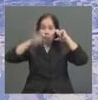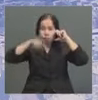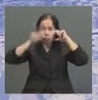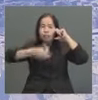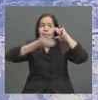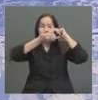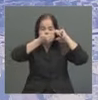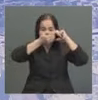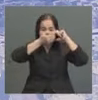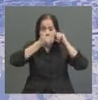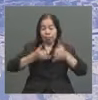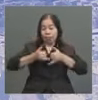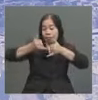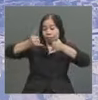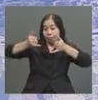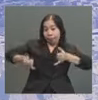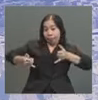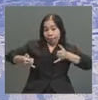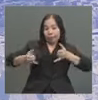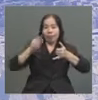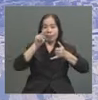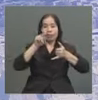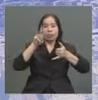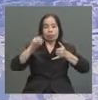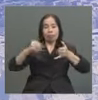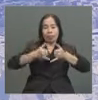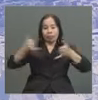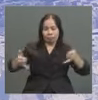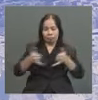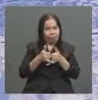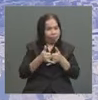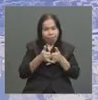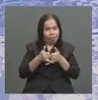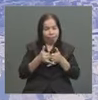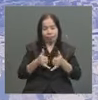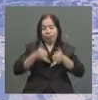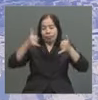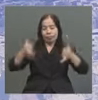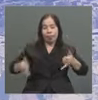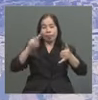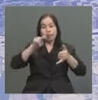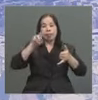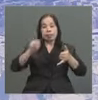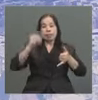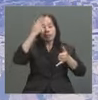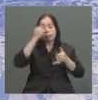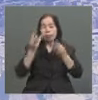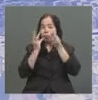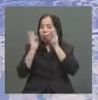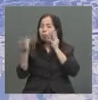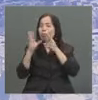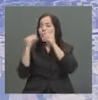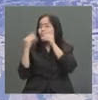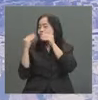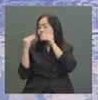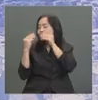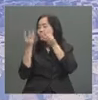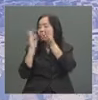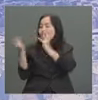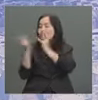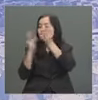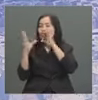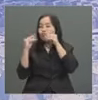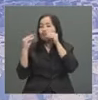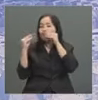ก็มีเว้นระยะห่าง2เมตรอย่างที่บอกนะครับเพื่ออะไรเพราะละอองฝอยจากการพูดคุยนะครับผมพูดอ